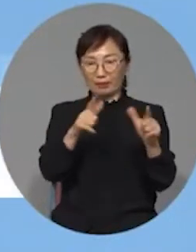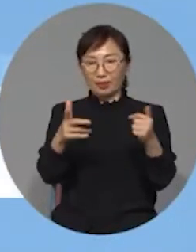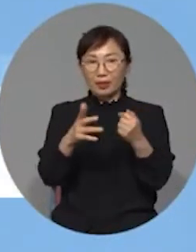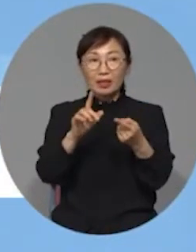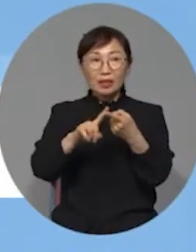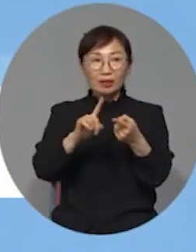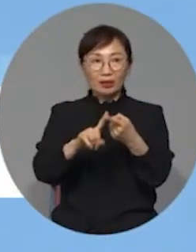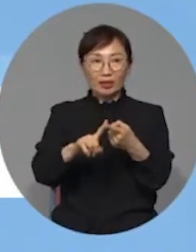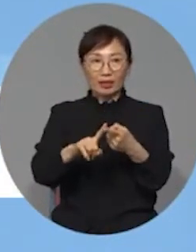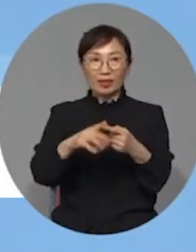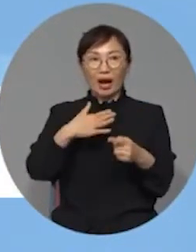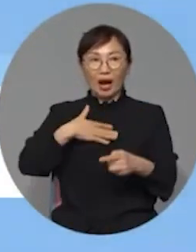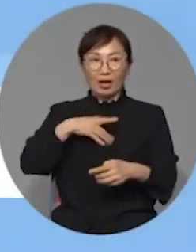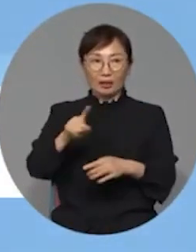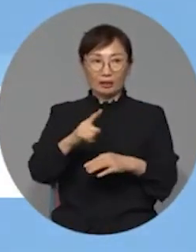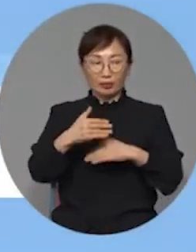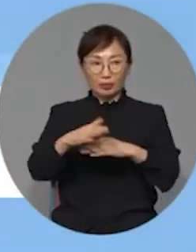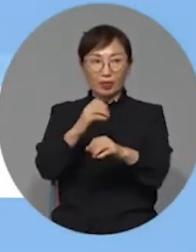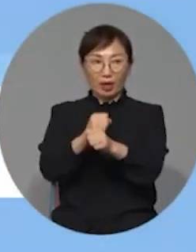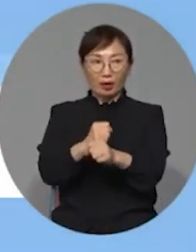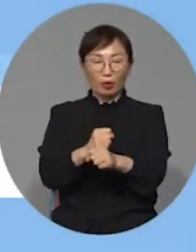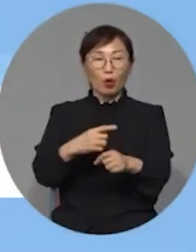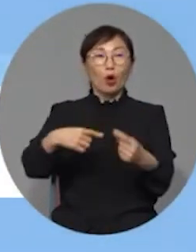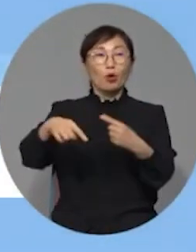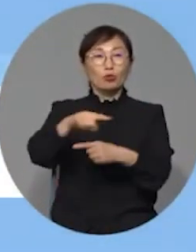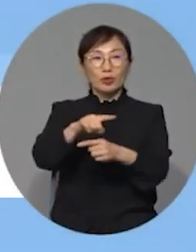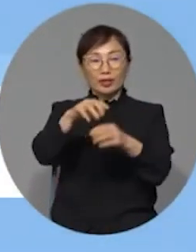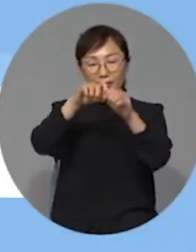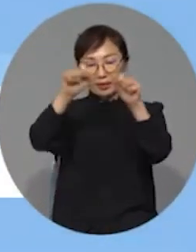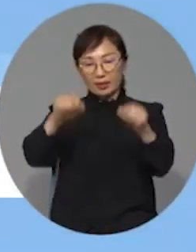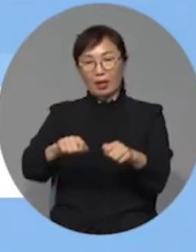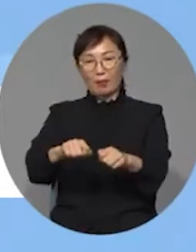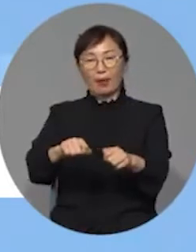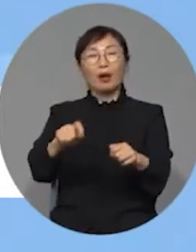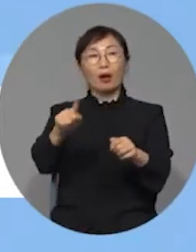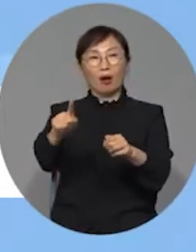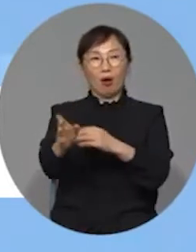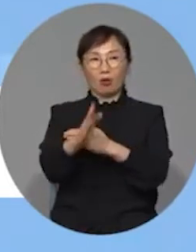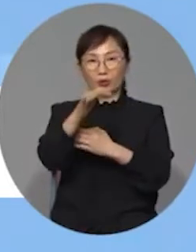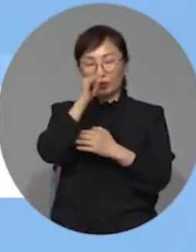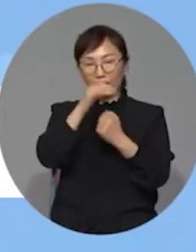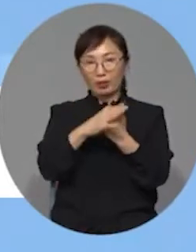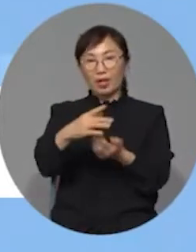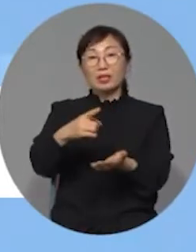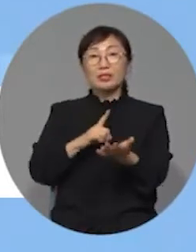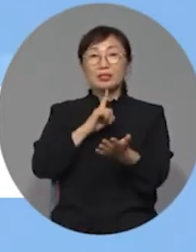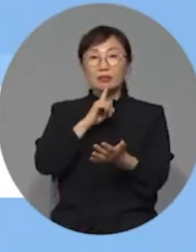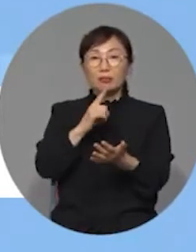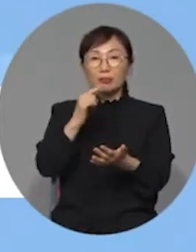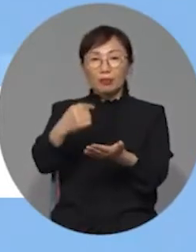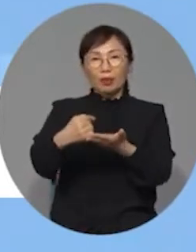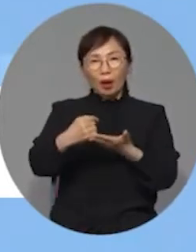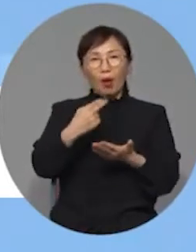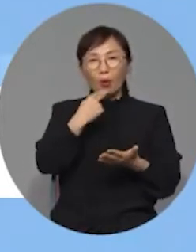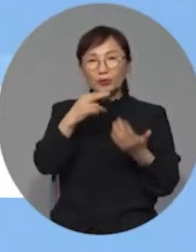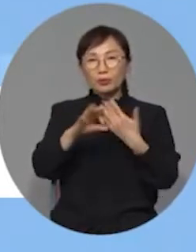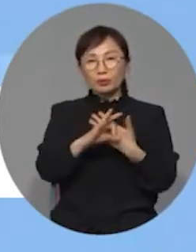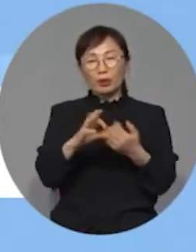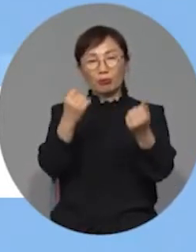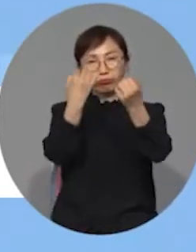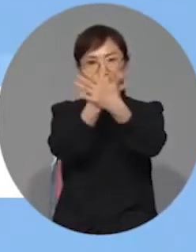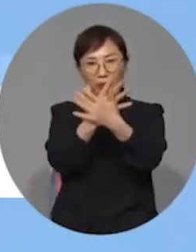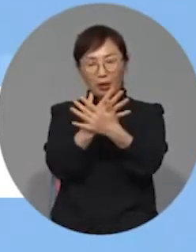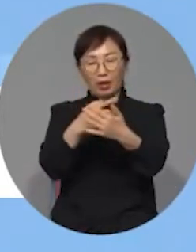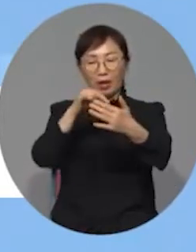알아서 진행하고 구급차 운행 시스템에 허점이 있었습니다. 제보가 없었다면 은폐됐을 가능성이 있으므로